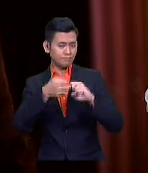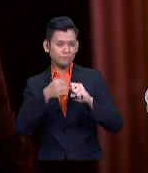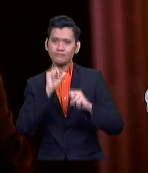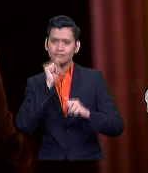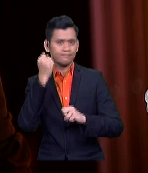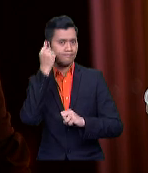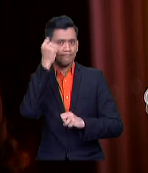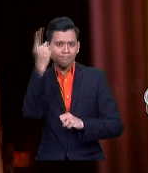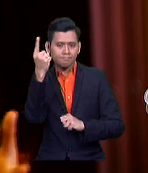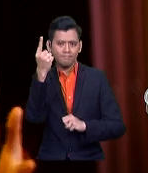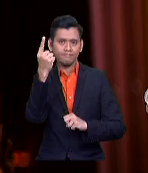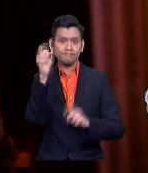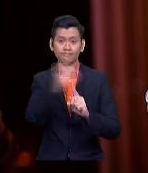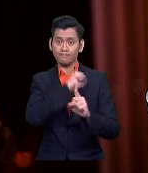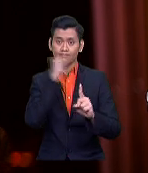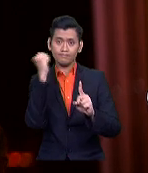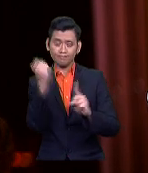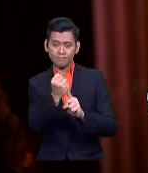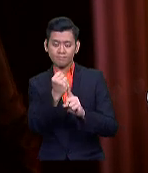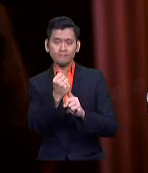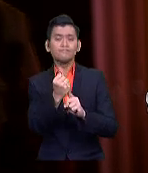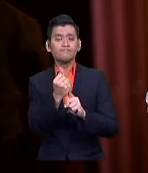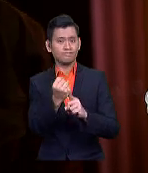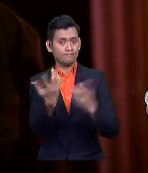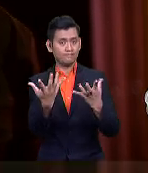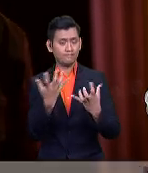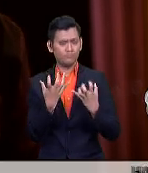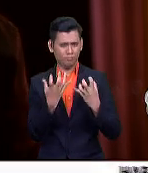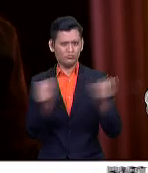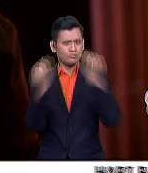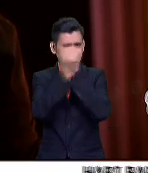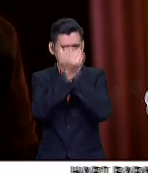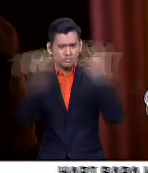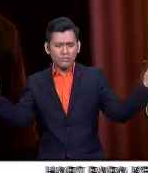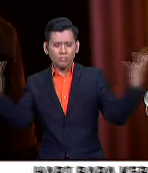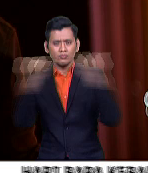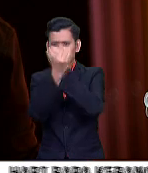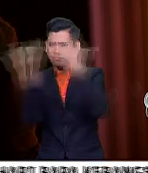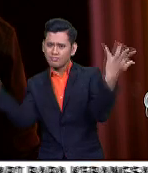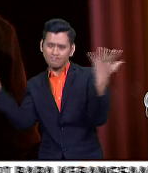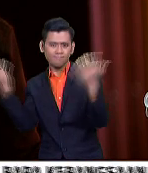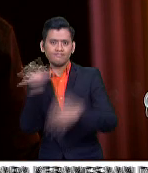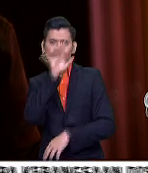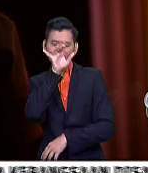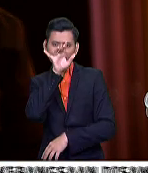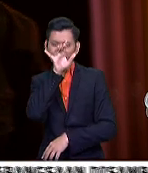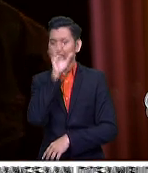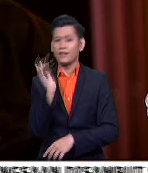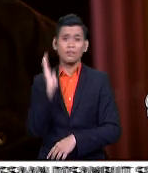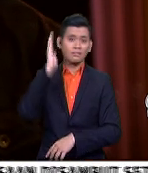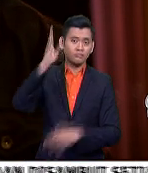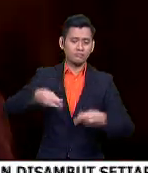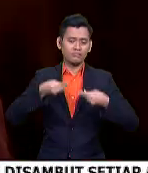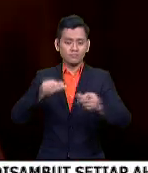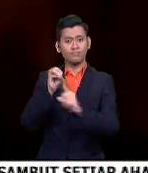dengan situasi dan beraksi hanya untuk menjadi jagoh sebaran maklumat yang belum tentu kesahihannya akan membunuh mental